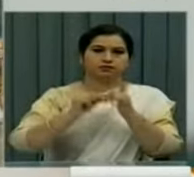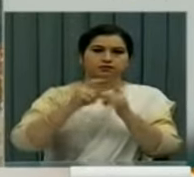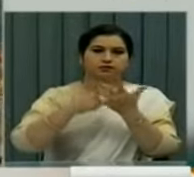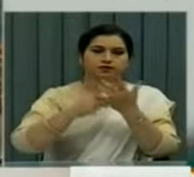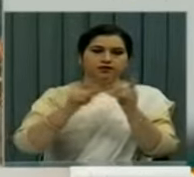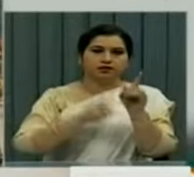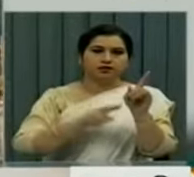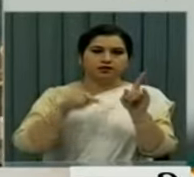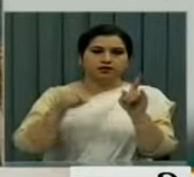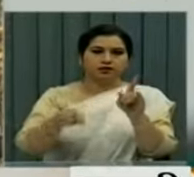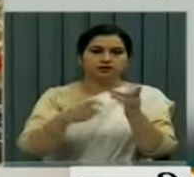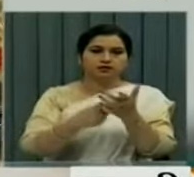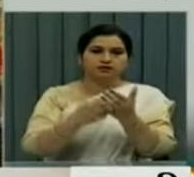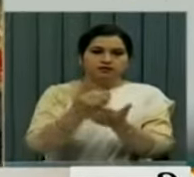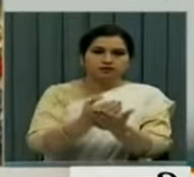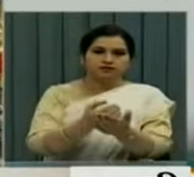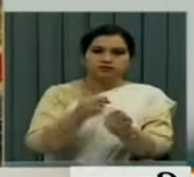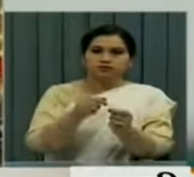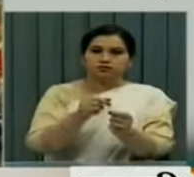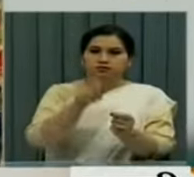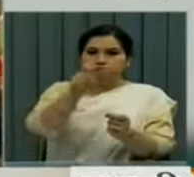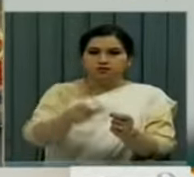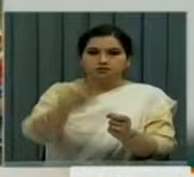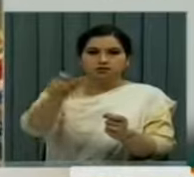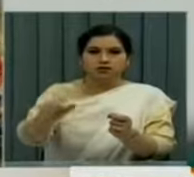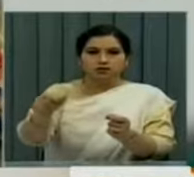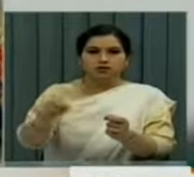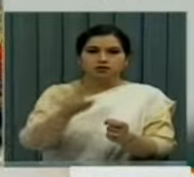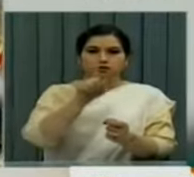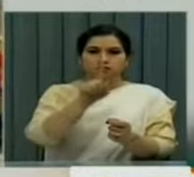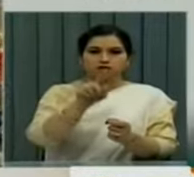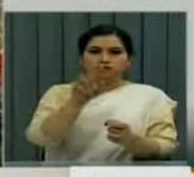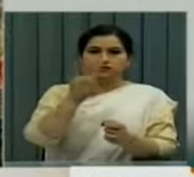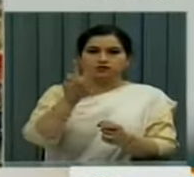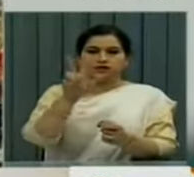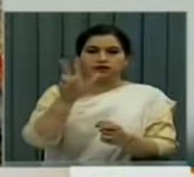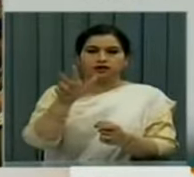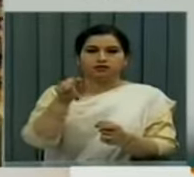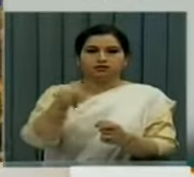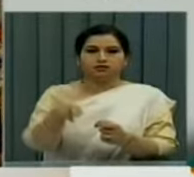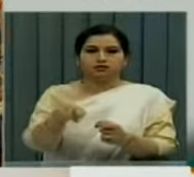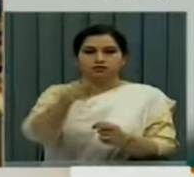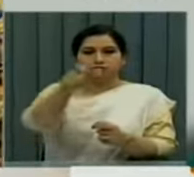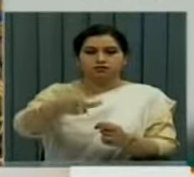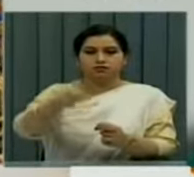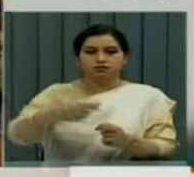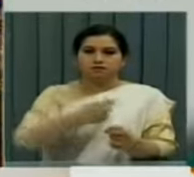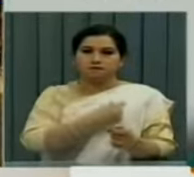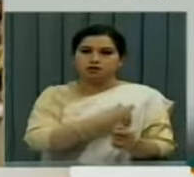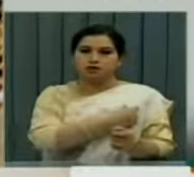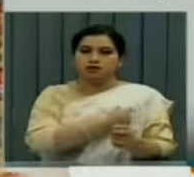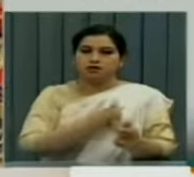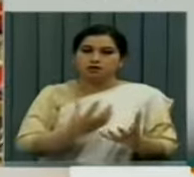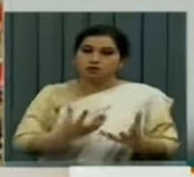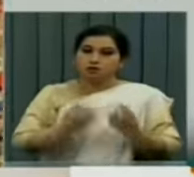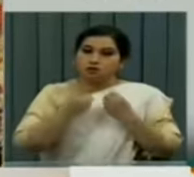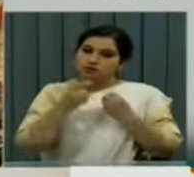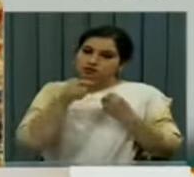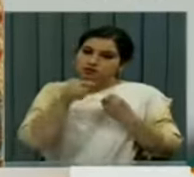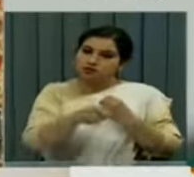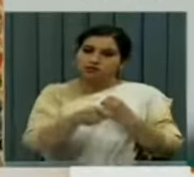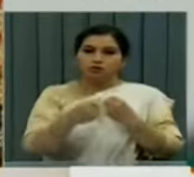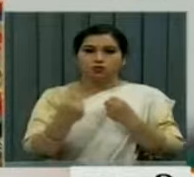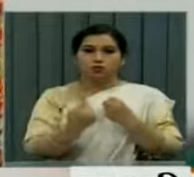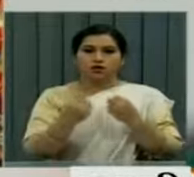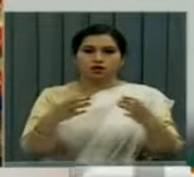1939 में बना दुनिया का सबसे बड़ा अर्ध सैनिक बल, मिलने का गौरव इसी बल को प्राप्त है। भी ये है कि